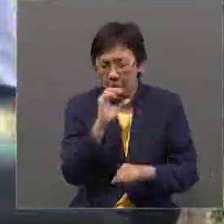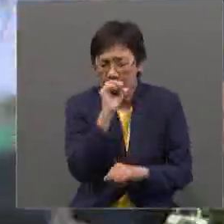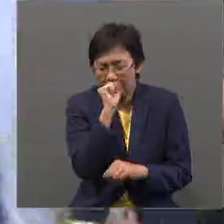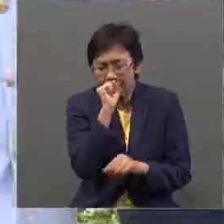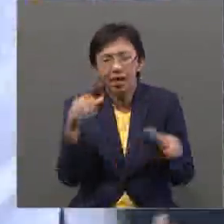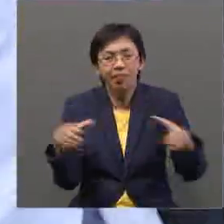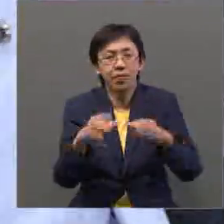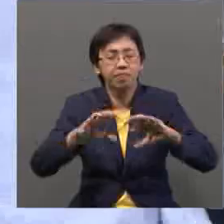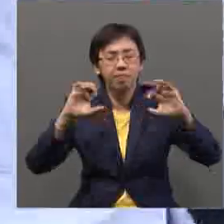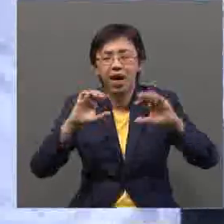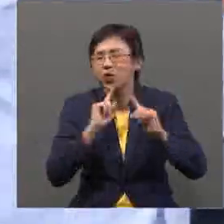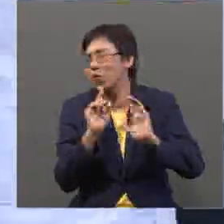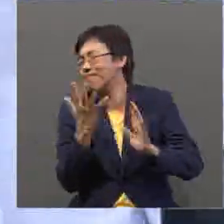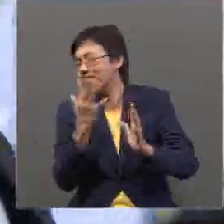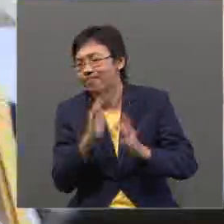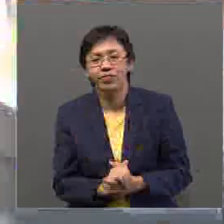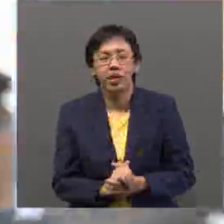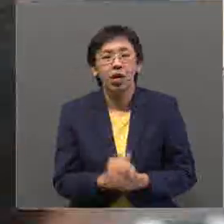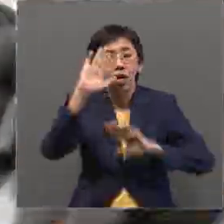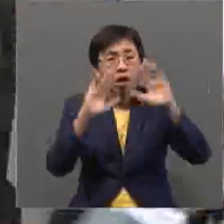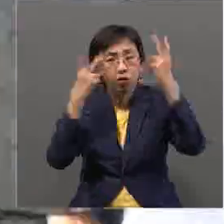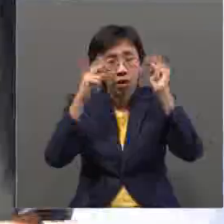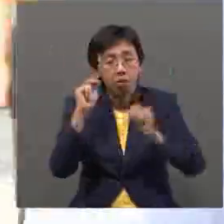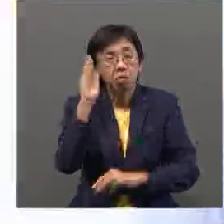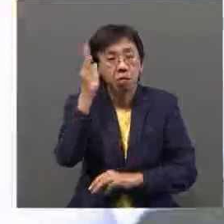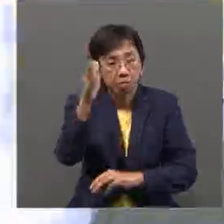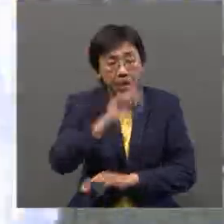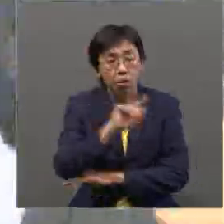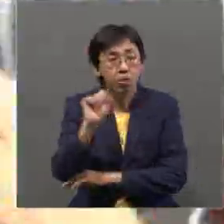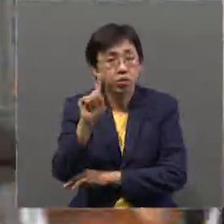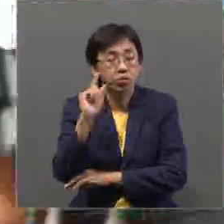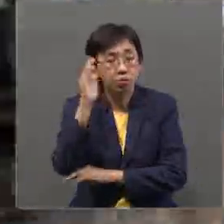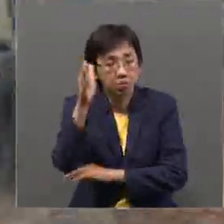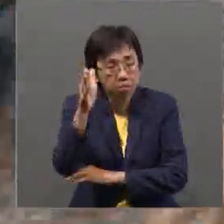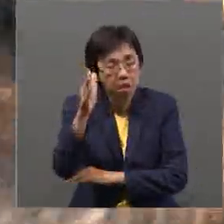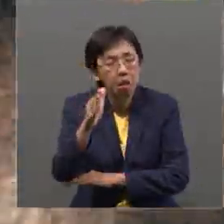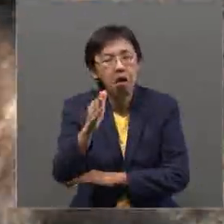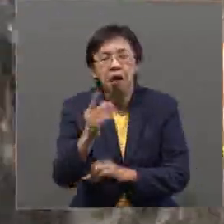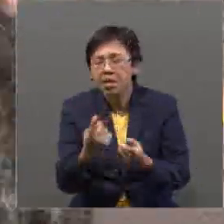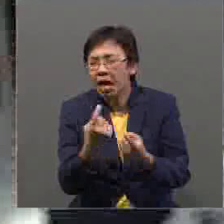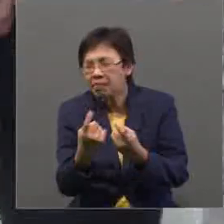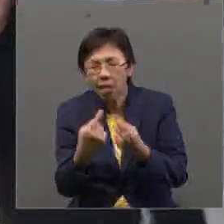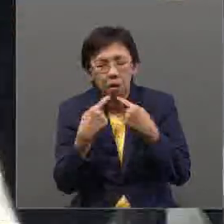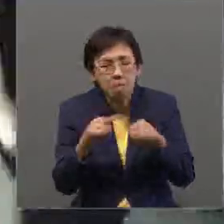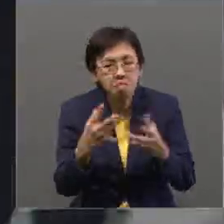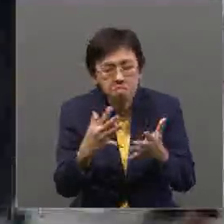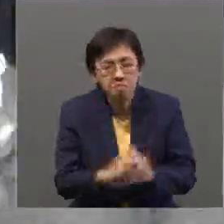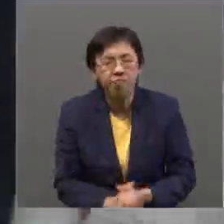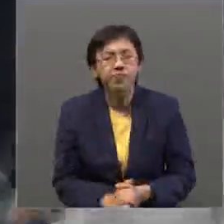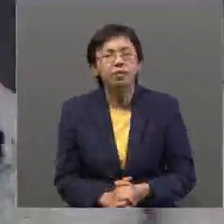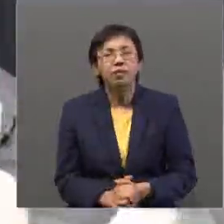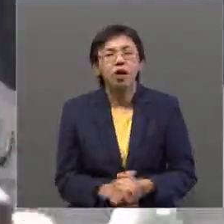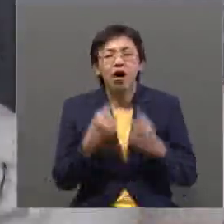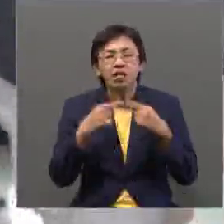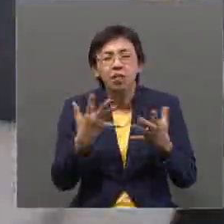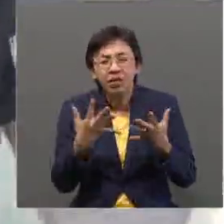แล้วเรื่องท่าทีในการโหวตนายกรัฐมนตรีอีกครั้งต่อไปวันศุกร์หน้าก็ไม่ให้ใครตอบเรื่องนี้ด้วยมีคนที่พอจะ